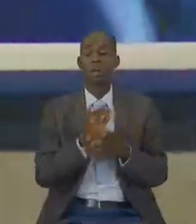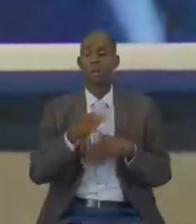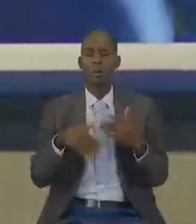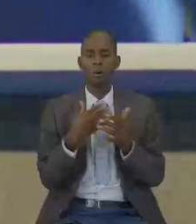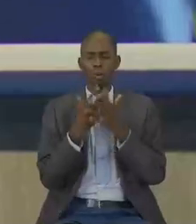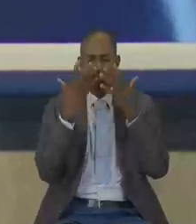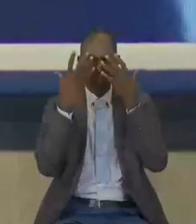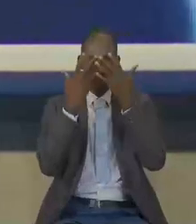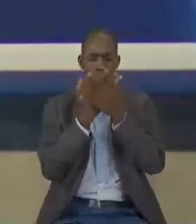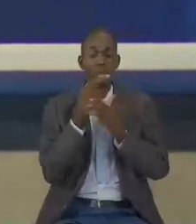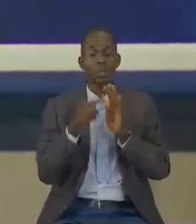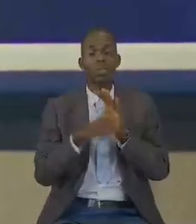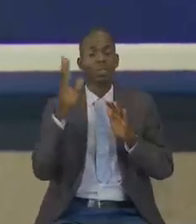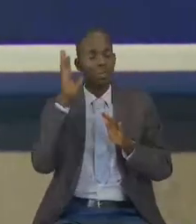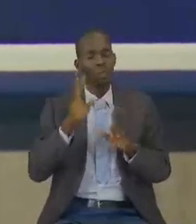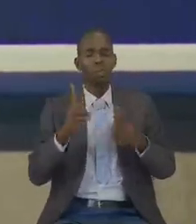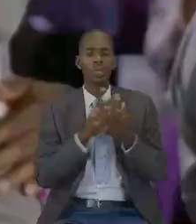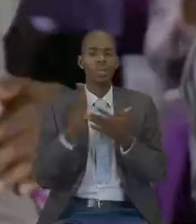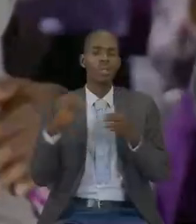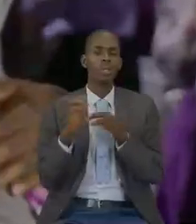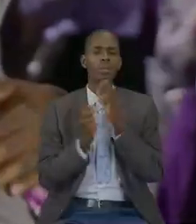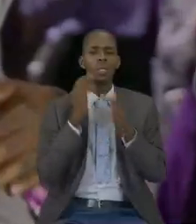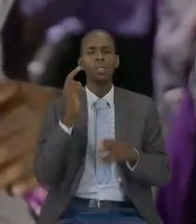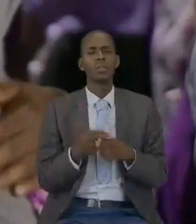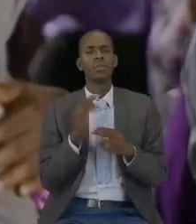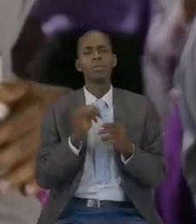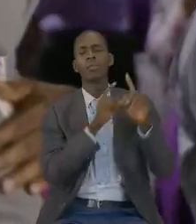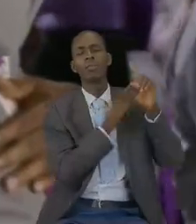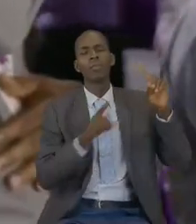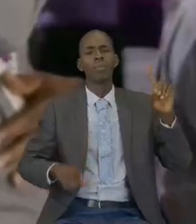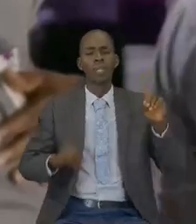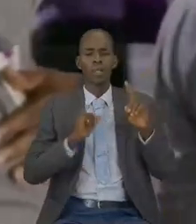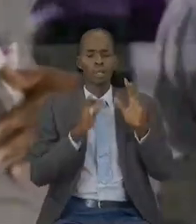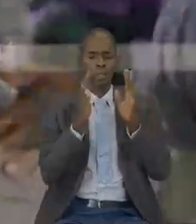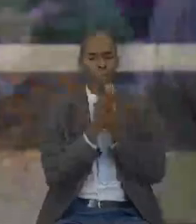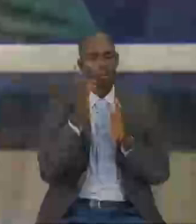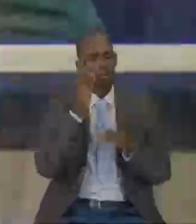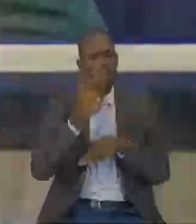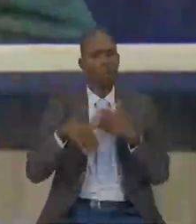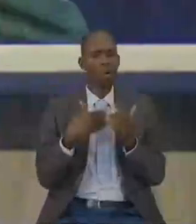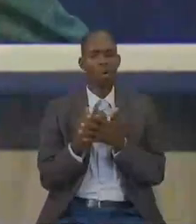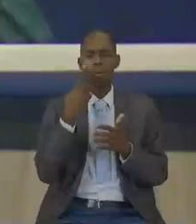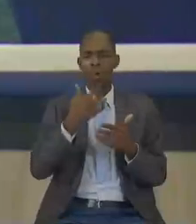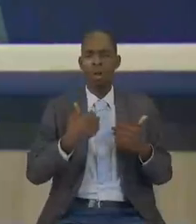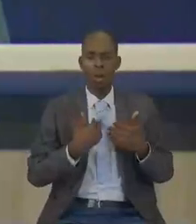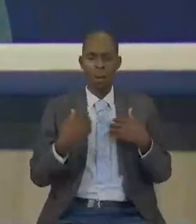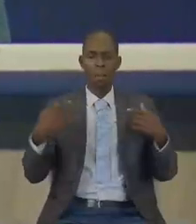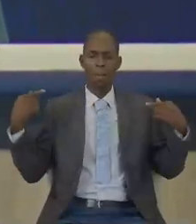clair. Et toute faiblesse des yeux disparaisse au nom de Jésus. Seigneur, je